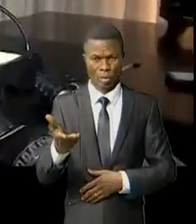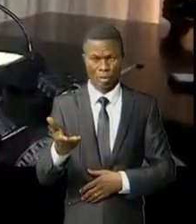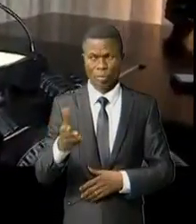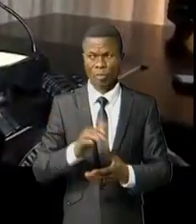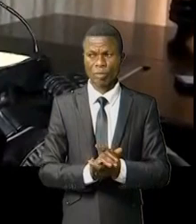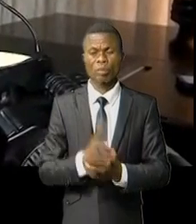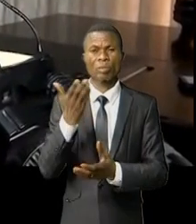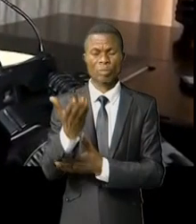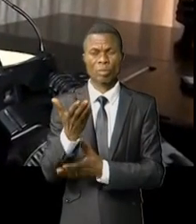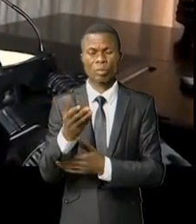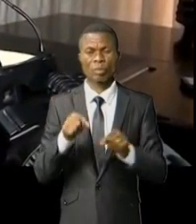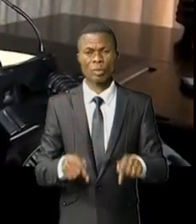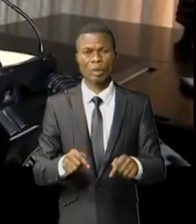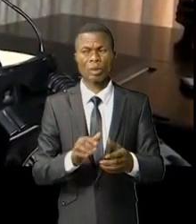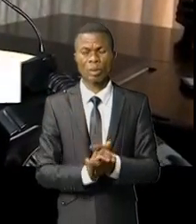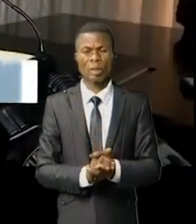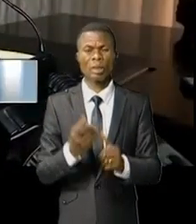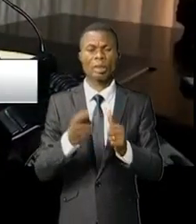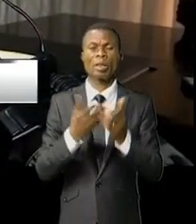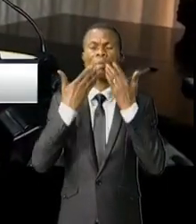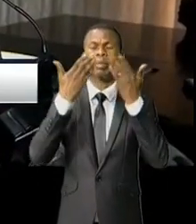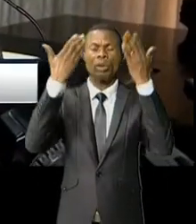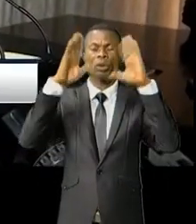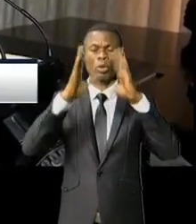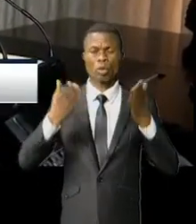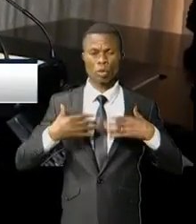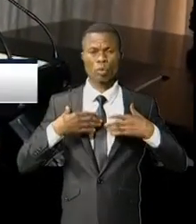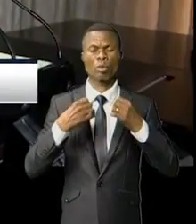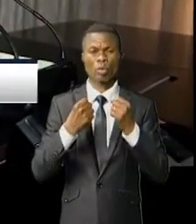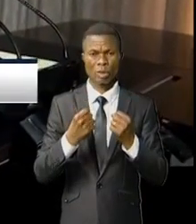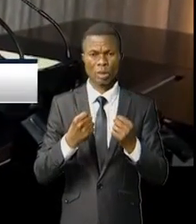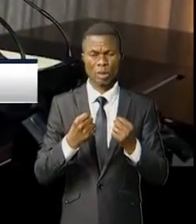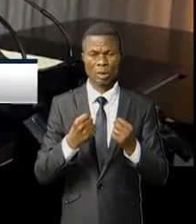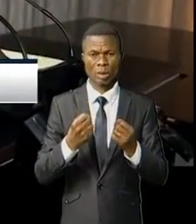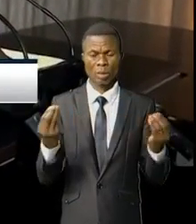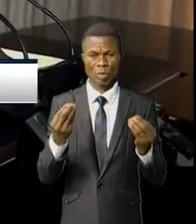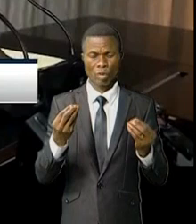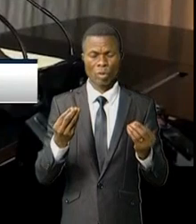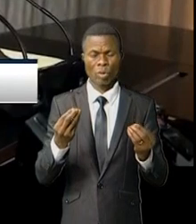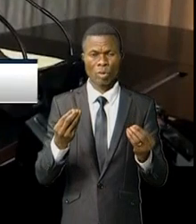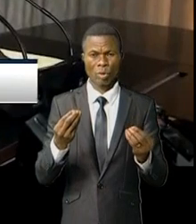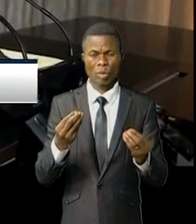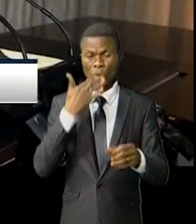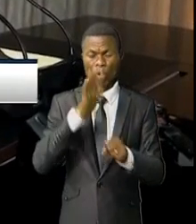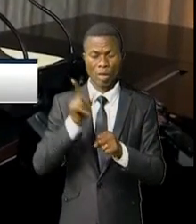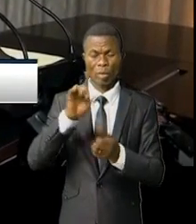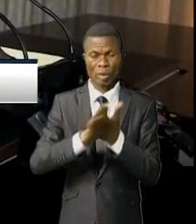Plus longtemps, je remercie le Seigneur Dieu Tout-Puissant pour l'accomplissement de sa